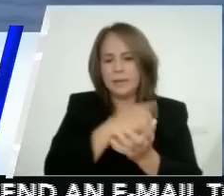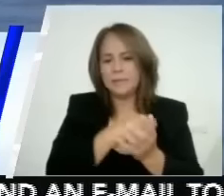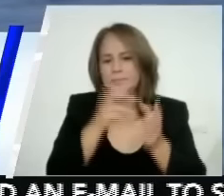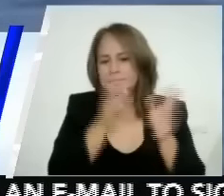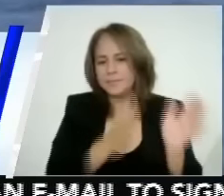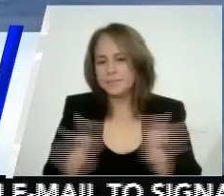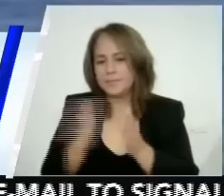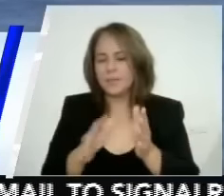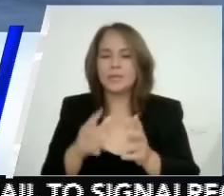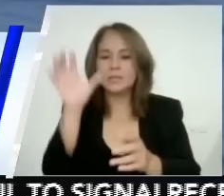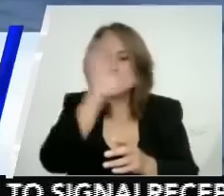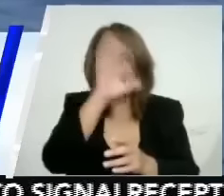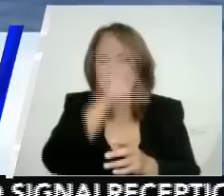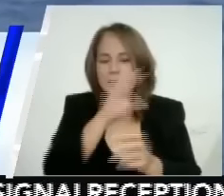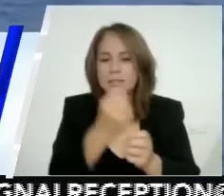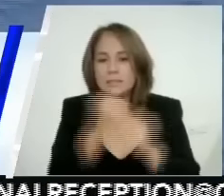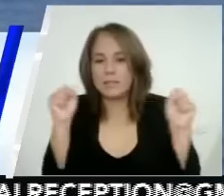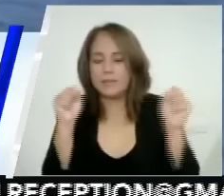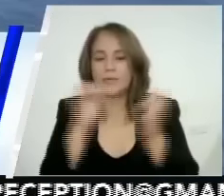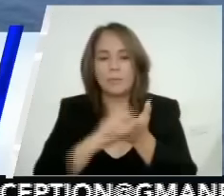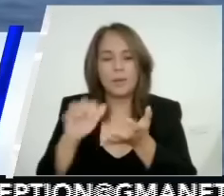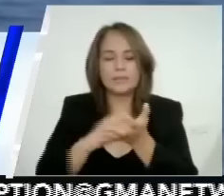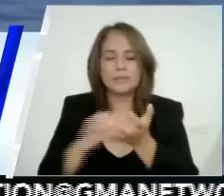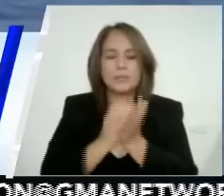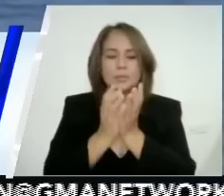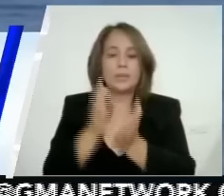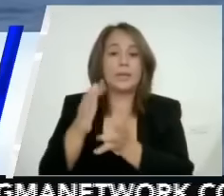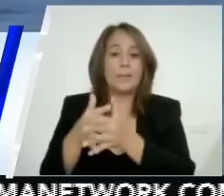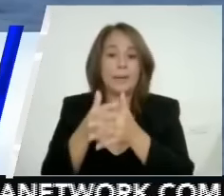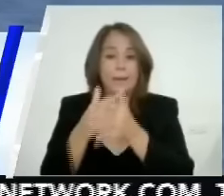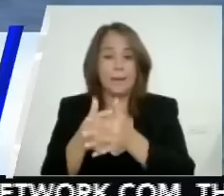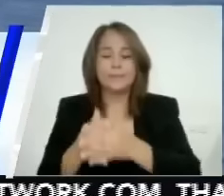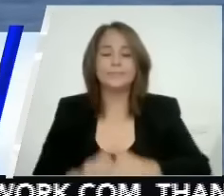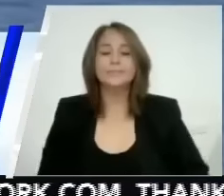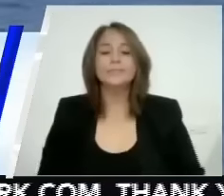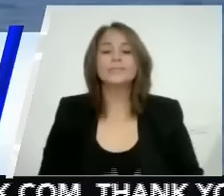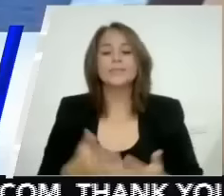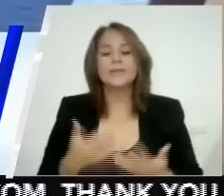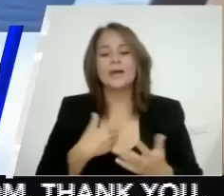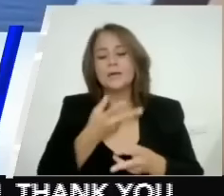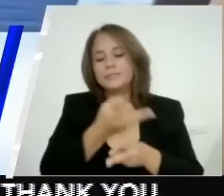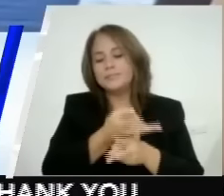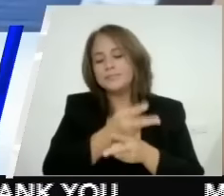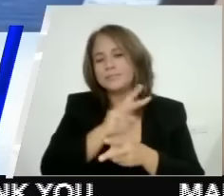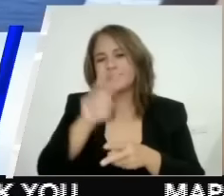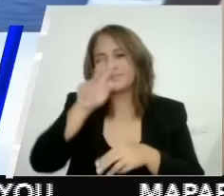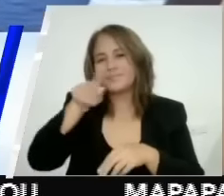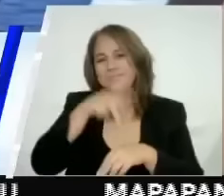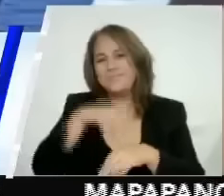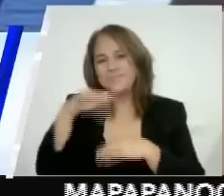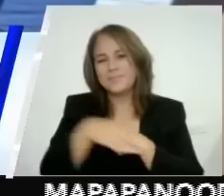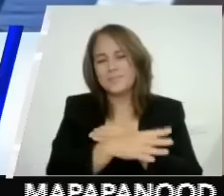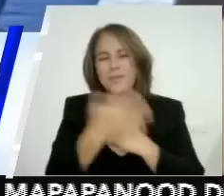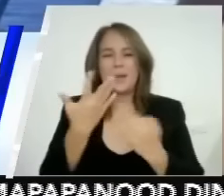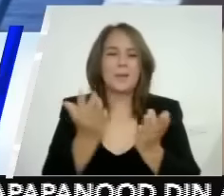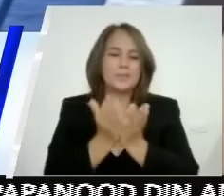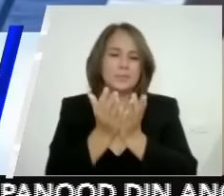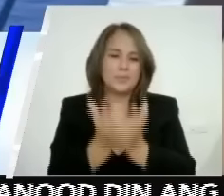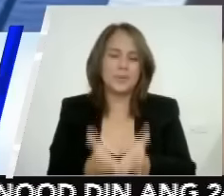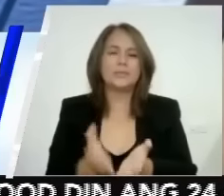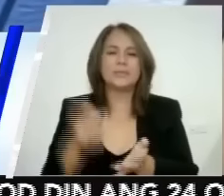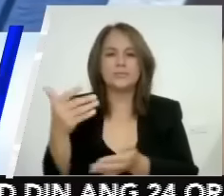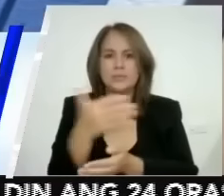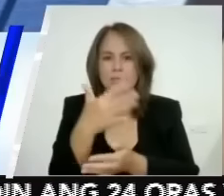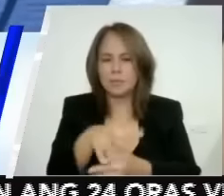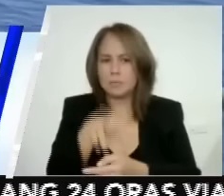rescue exercise ang barko ng Amerika. Sa paglalayag sa West Philippine Sea, may mga barko ng mangingisda na nakikita sa radar